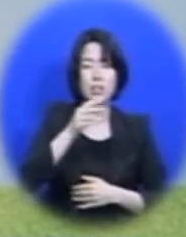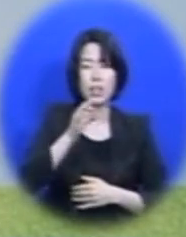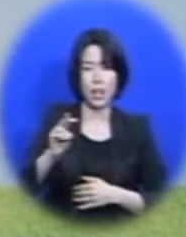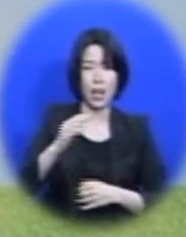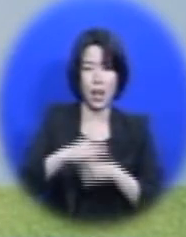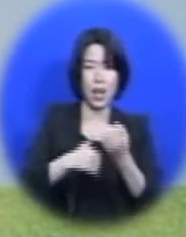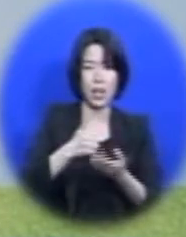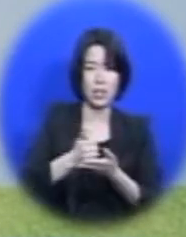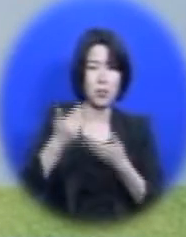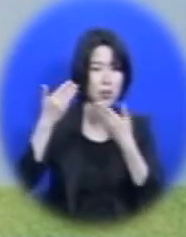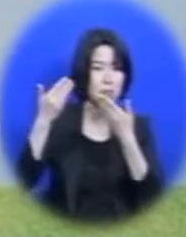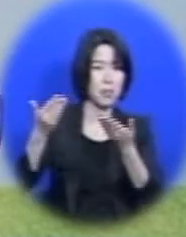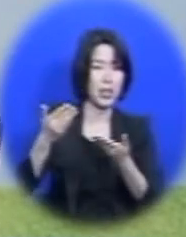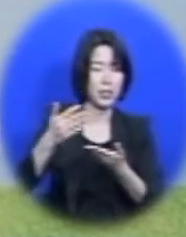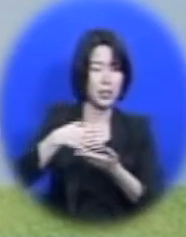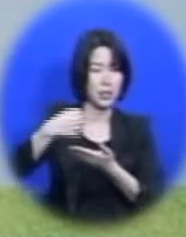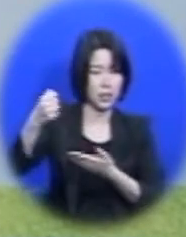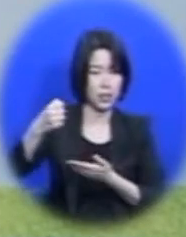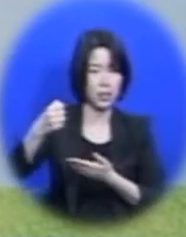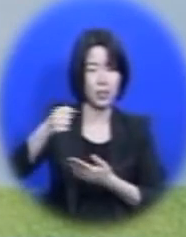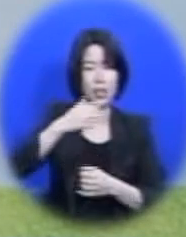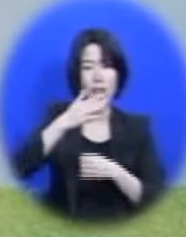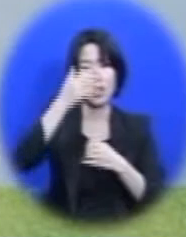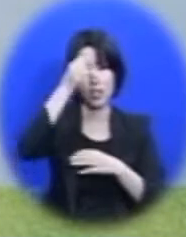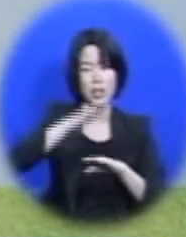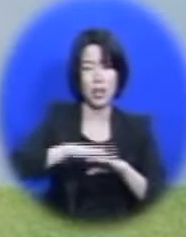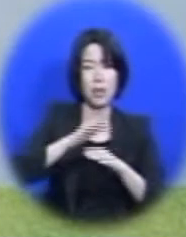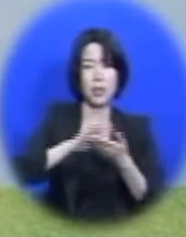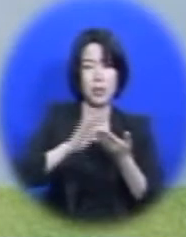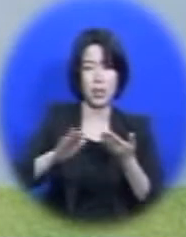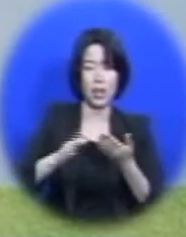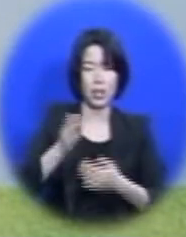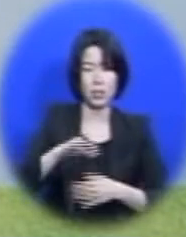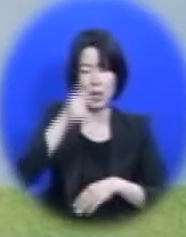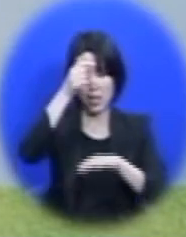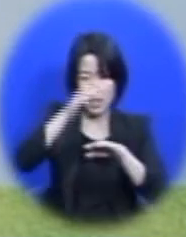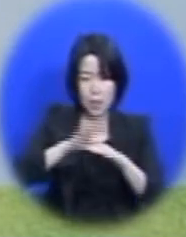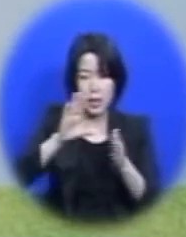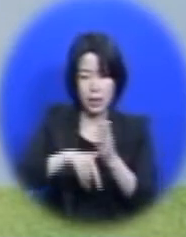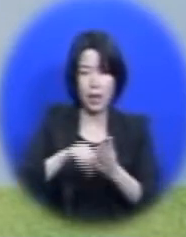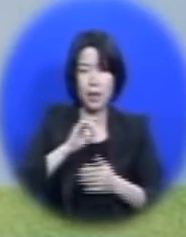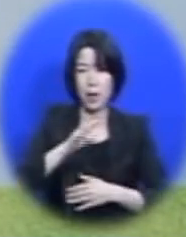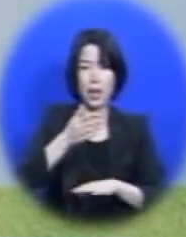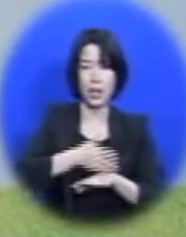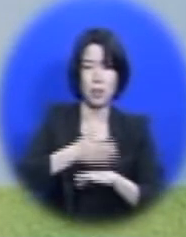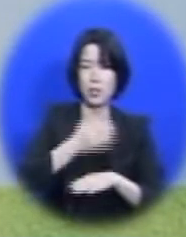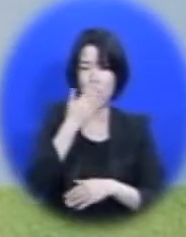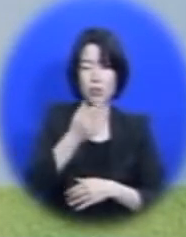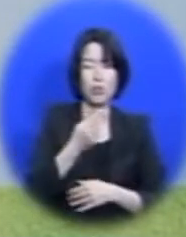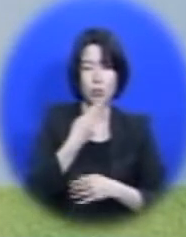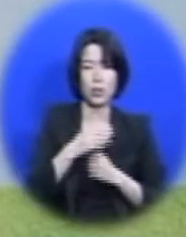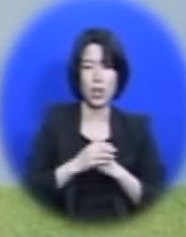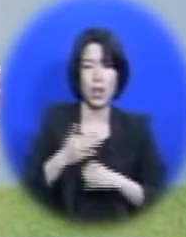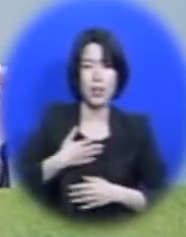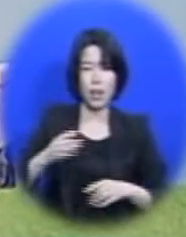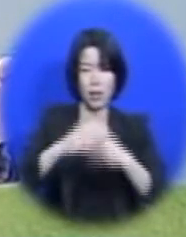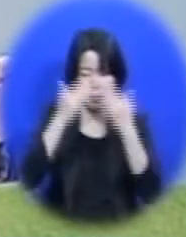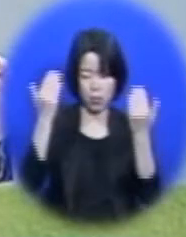예배예요. 그런데 예배 드릴 때만 감사할 수는 없어요. 내 모든